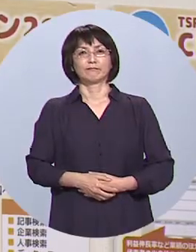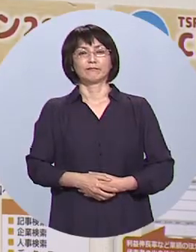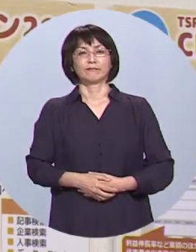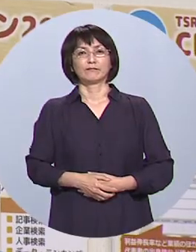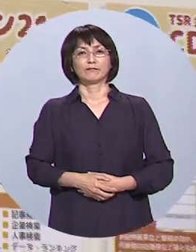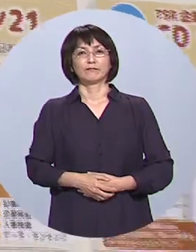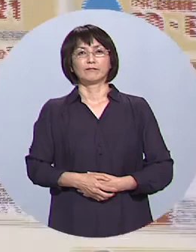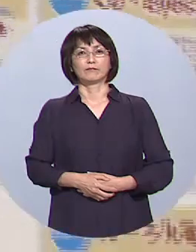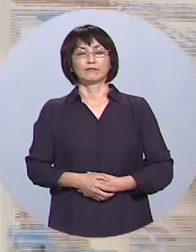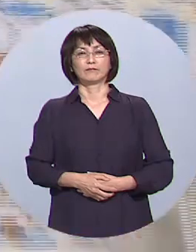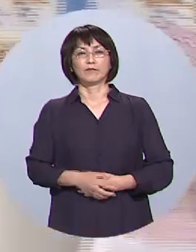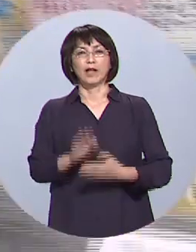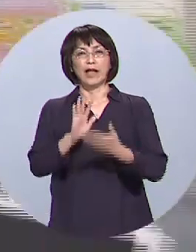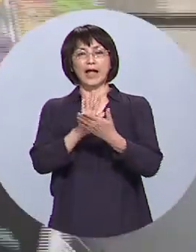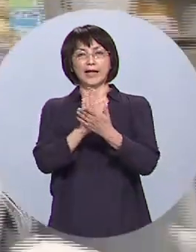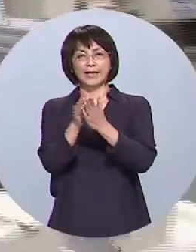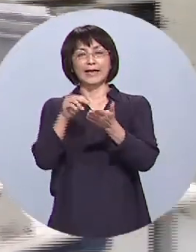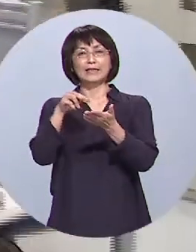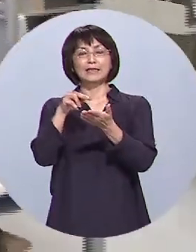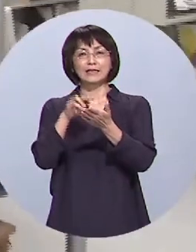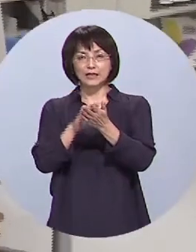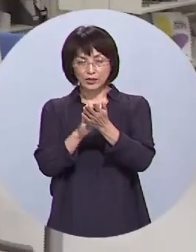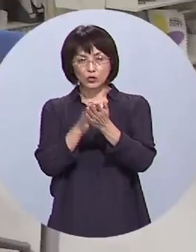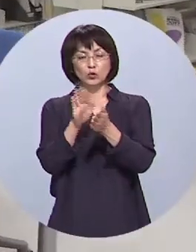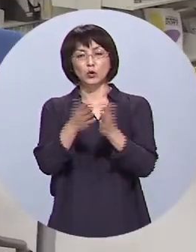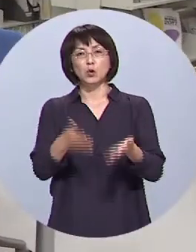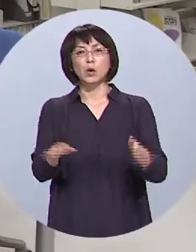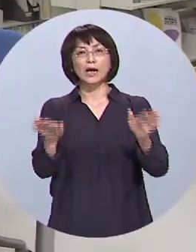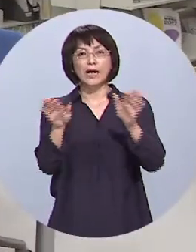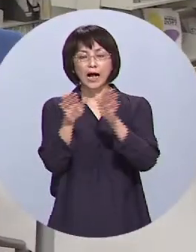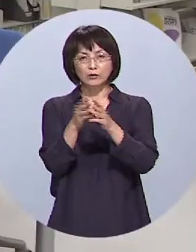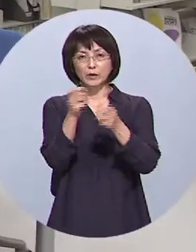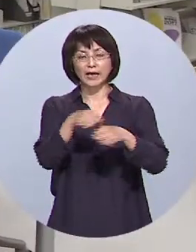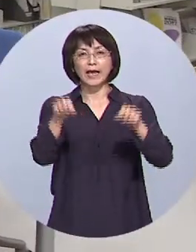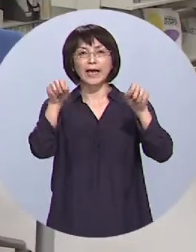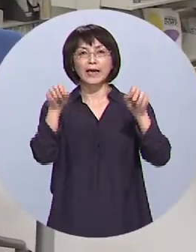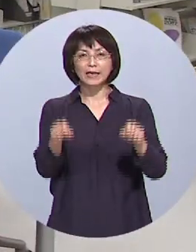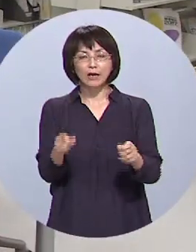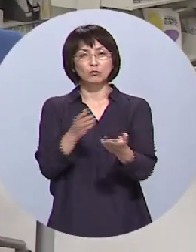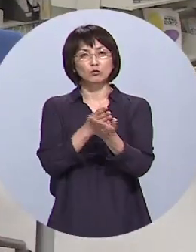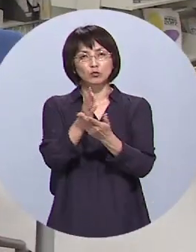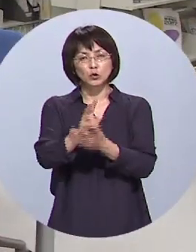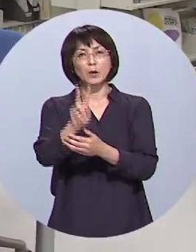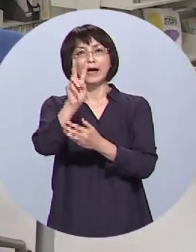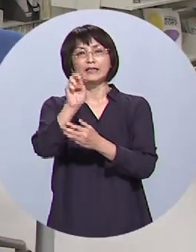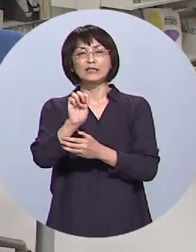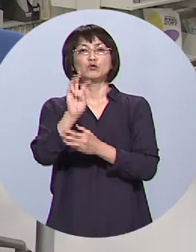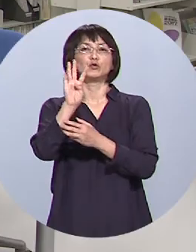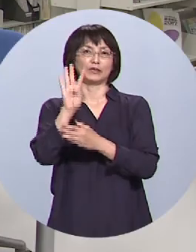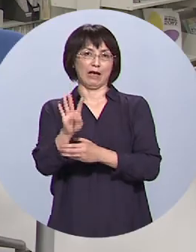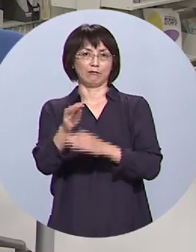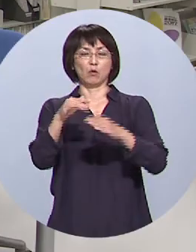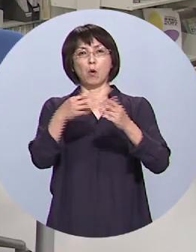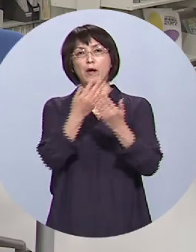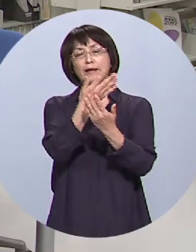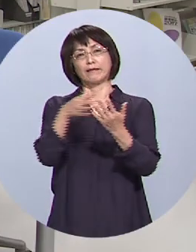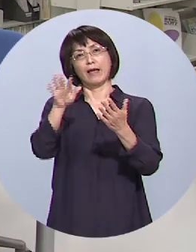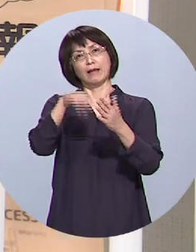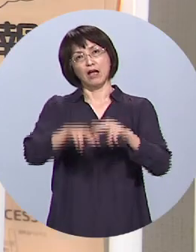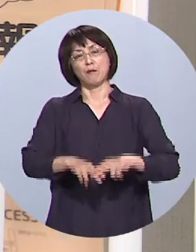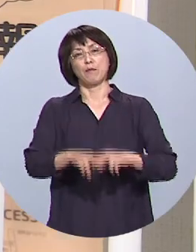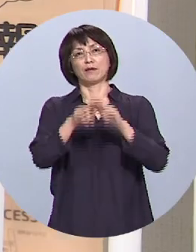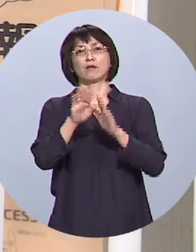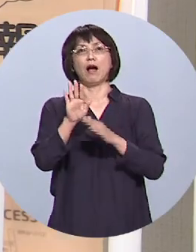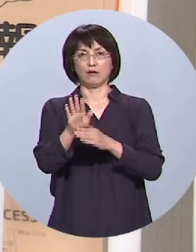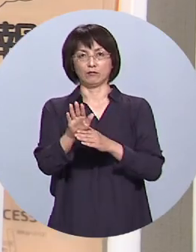県立図書館全体で契約しているデータベースの数はなんと23種類、全国トップクラスです。そ